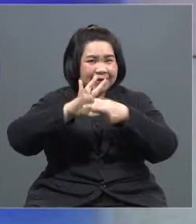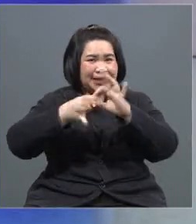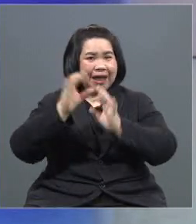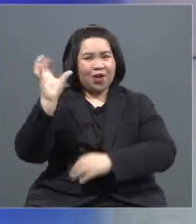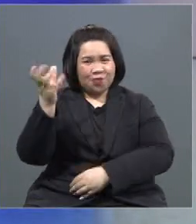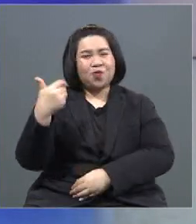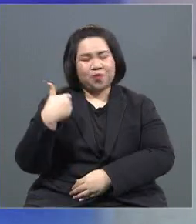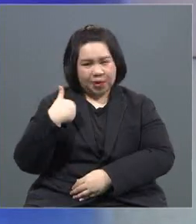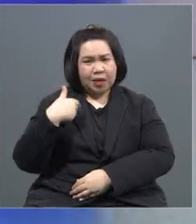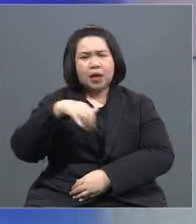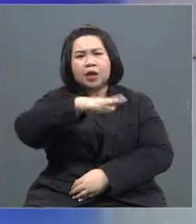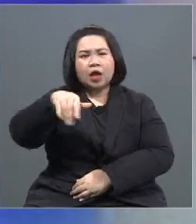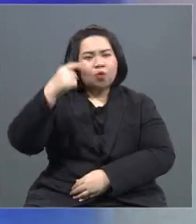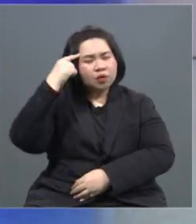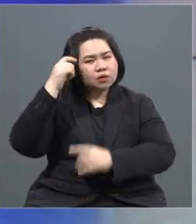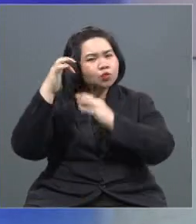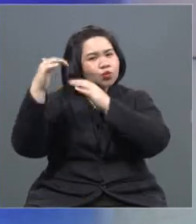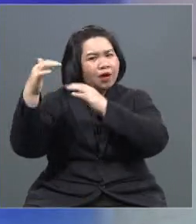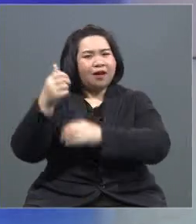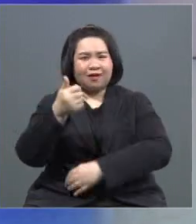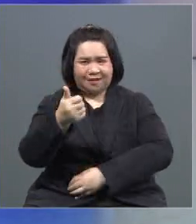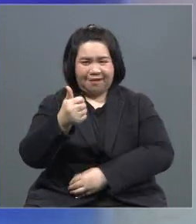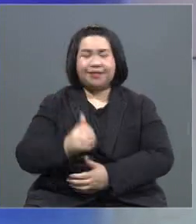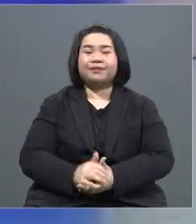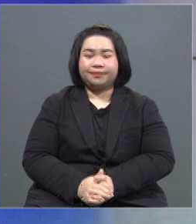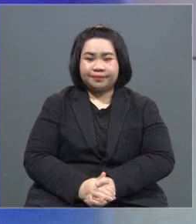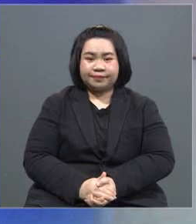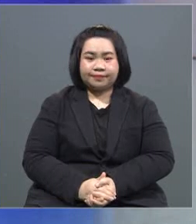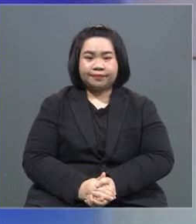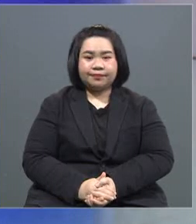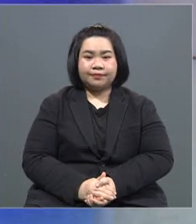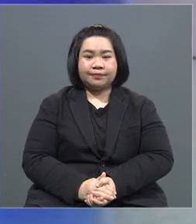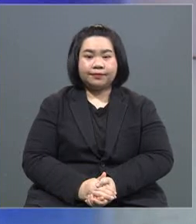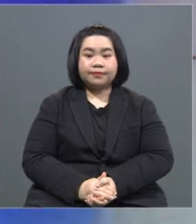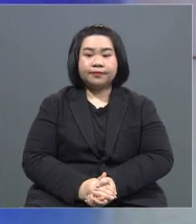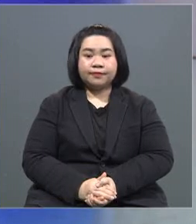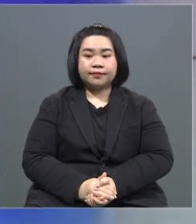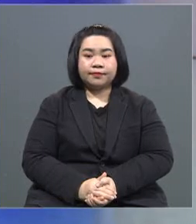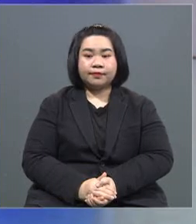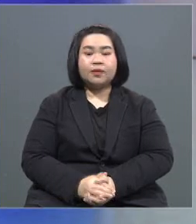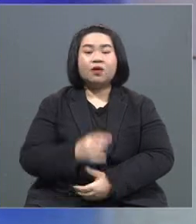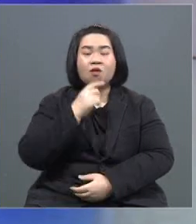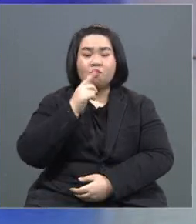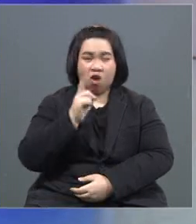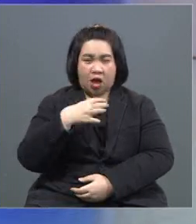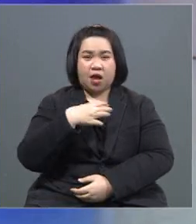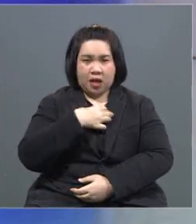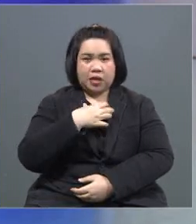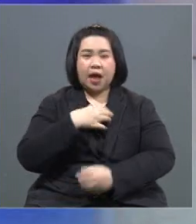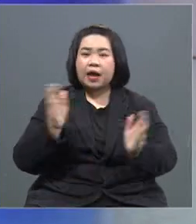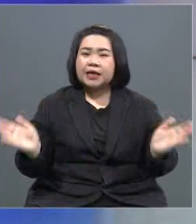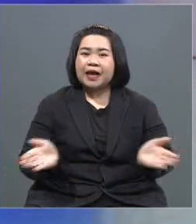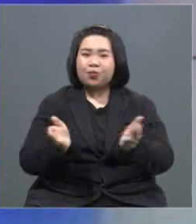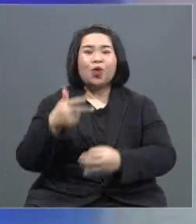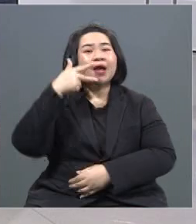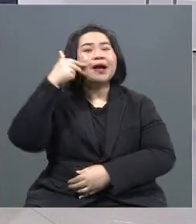แล้วก็มีความหวังแล้วก็อีกเรื่องนึงก็ขอให้ยังไงก็ช่วยสนับสนุนซื้อขน